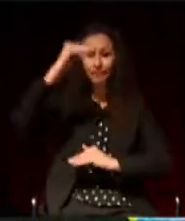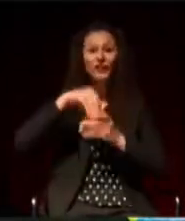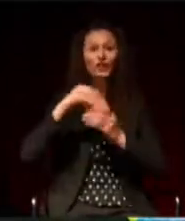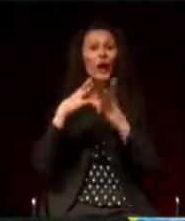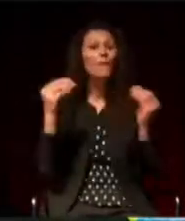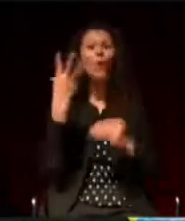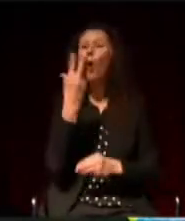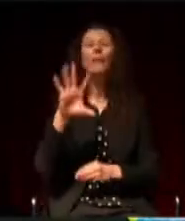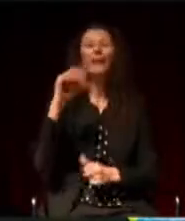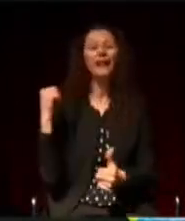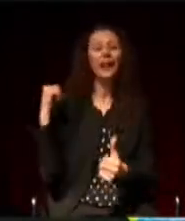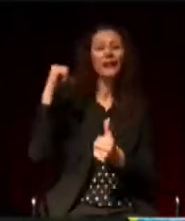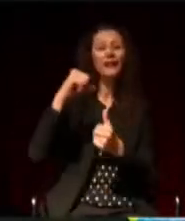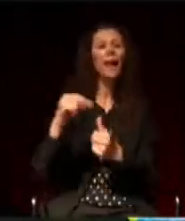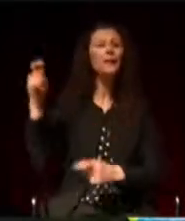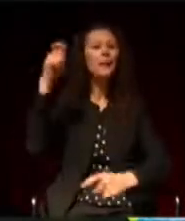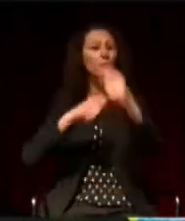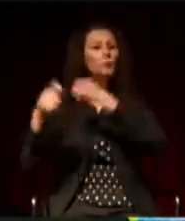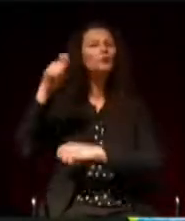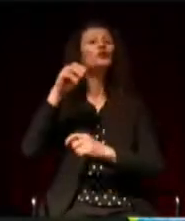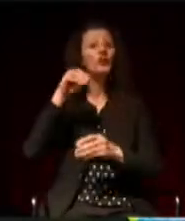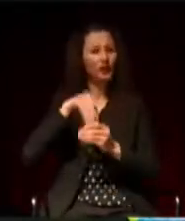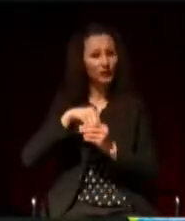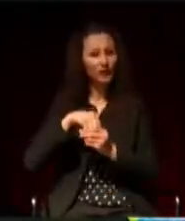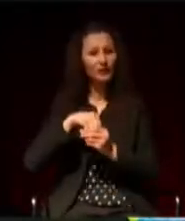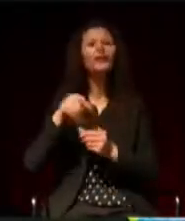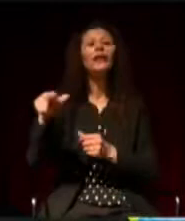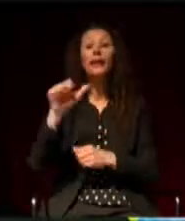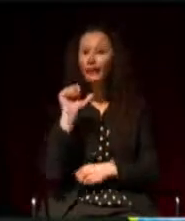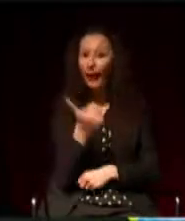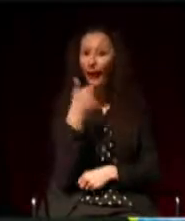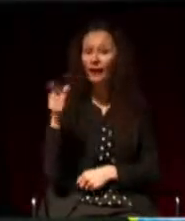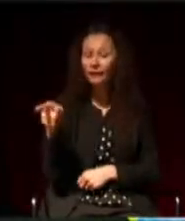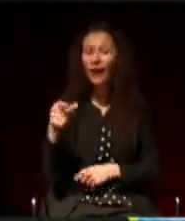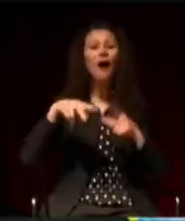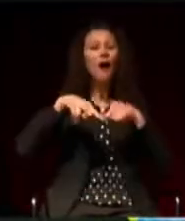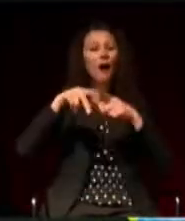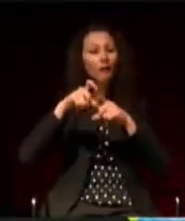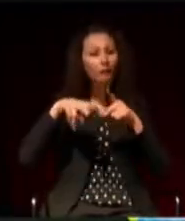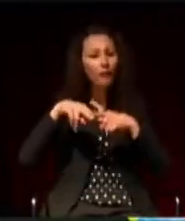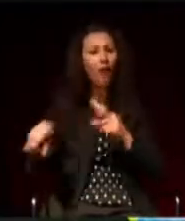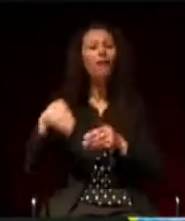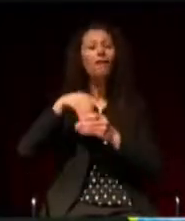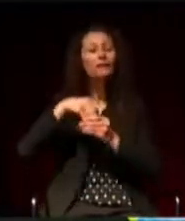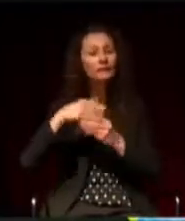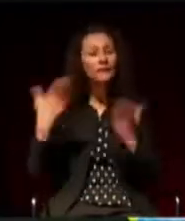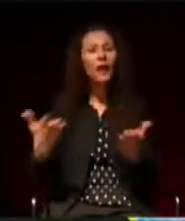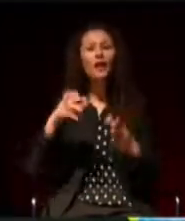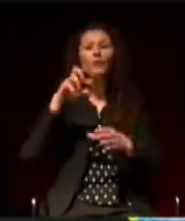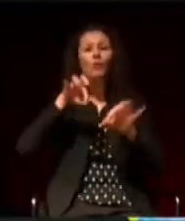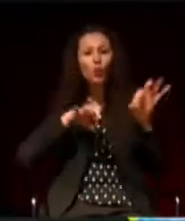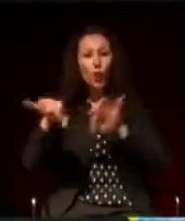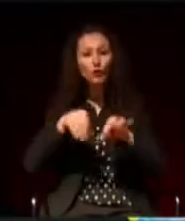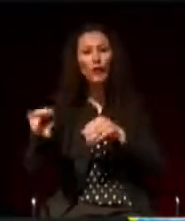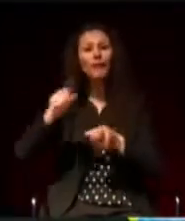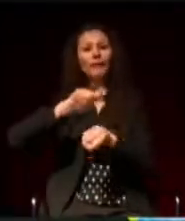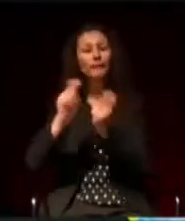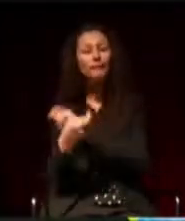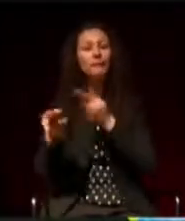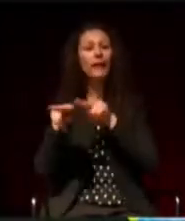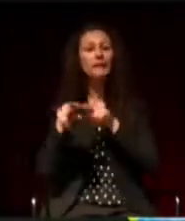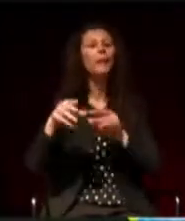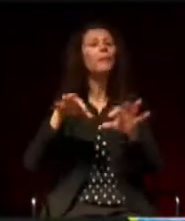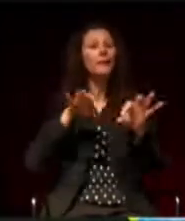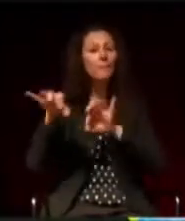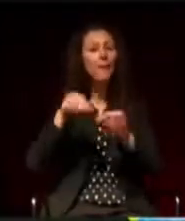kayıp olmadan yeniden yapılaşabilmesi ve veya gereğinde ada bazında kitle etüdü ve kentsel tasarım projeleri de yapılabilmesi için